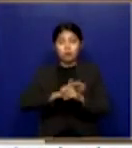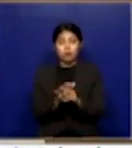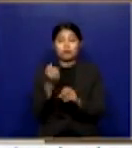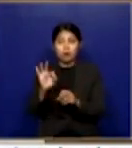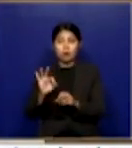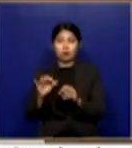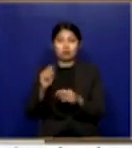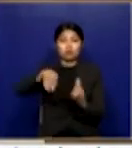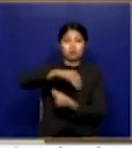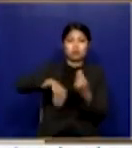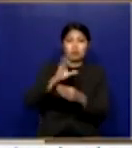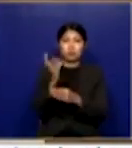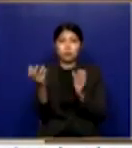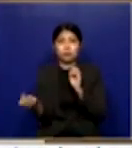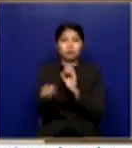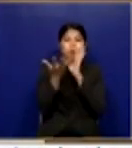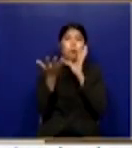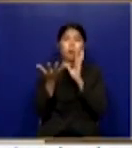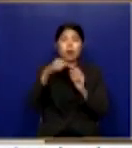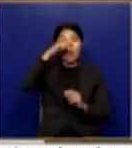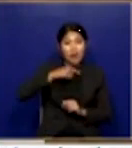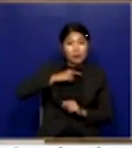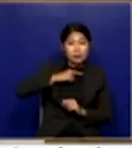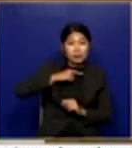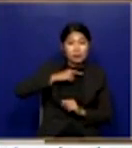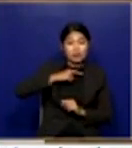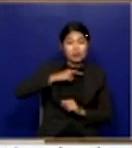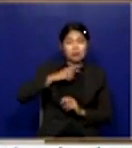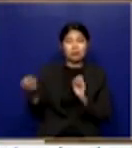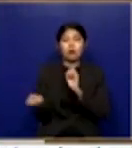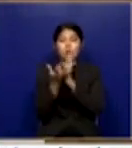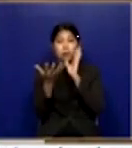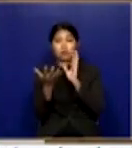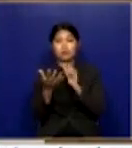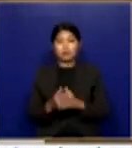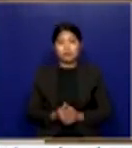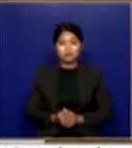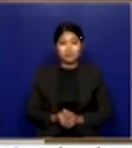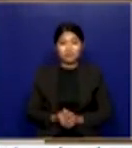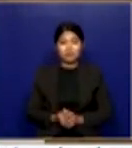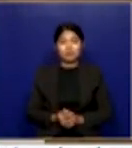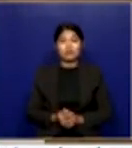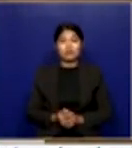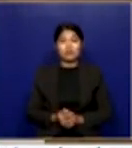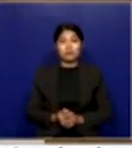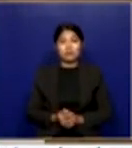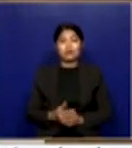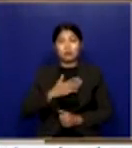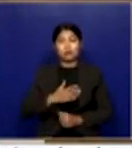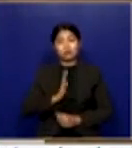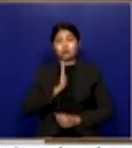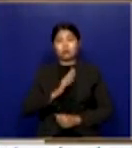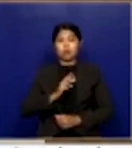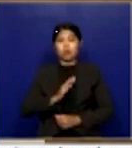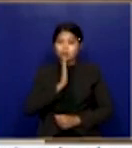เศรษฐกิจทั่วโลกอย่างรุนแรงทั้งประเทศไทยก็รับผลกระทบด้วยในฐานะที่เราอยู่ตรงกลาง